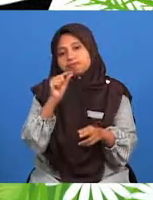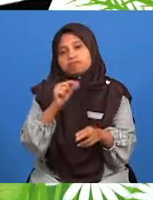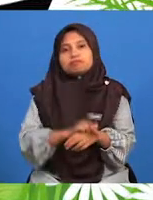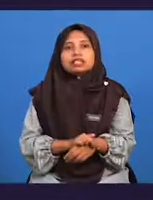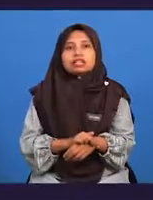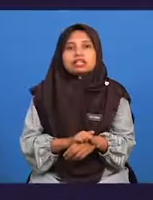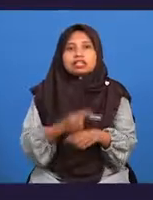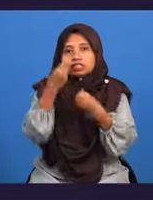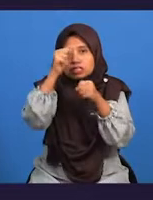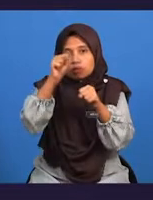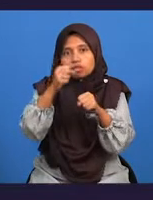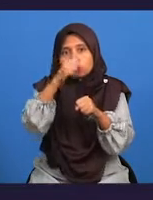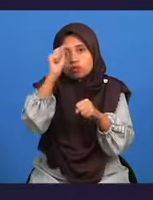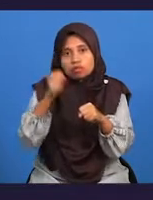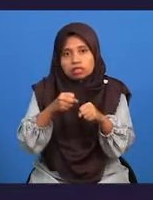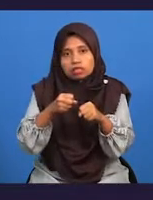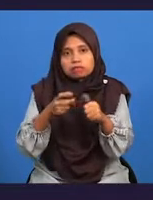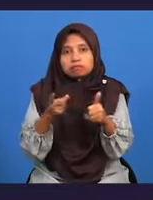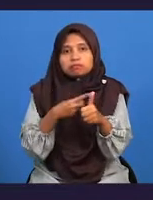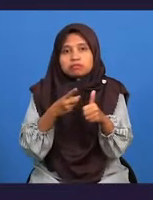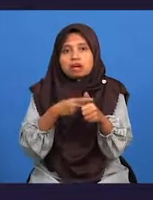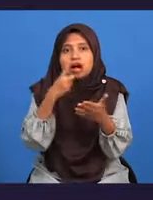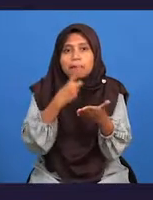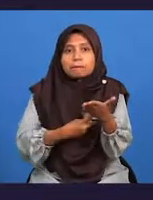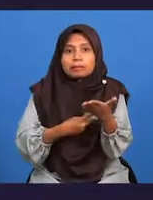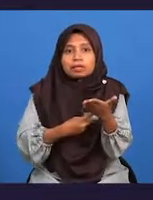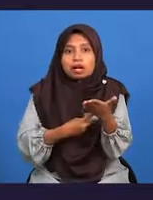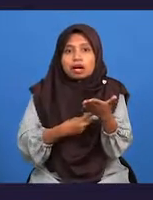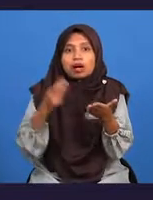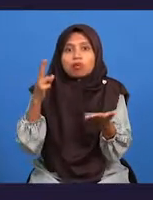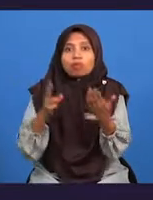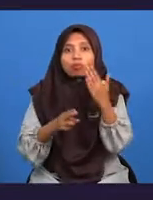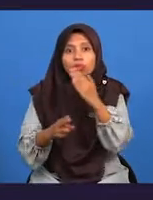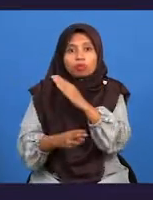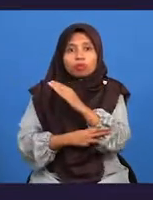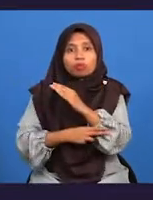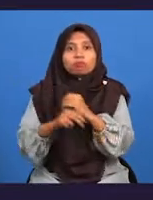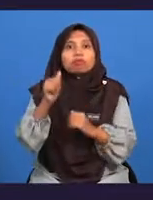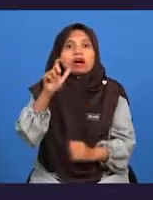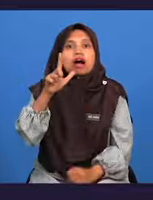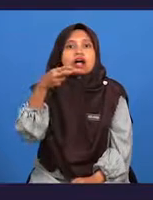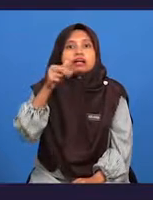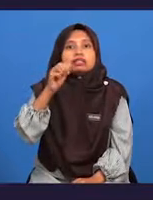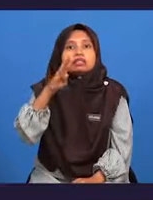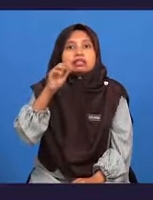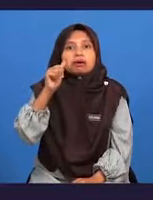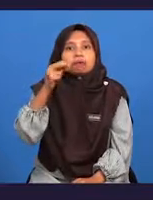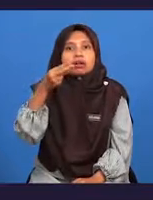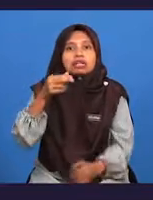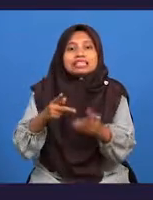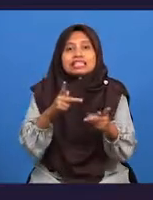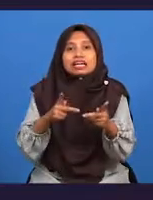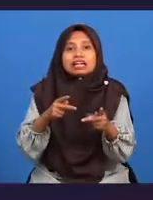ya. Apakah hukum al-hibah jika Puan Siti menghibahkan telefon